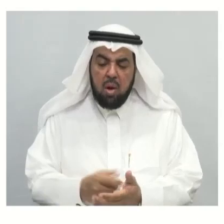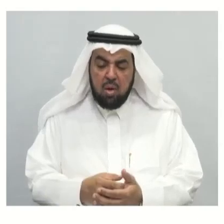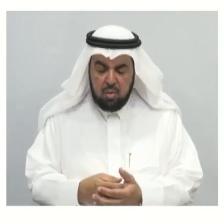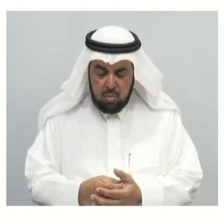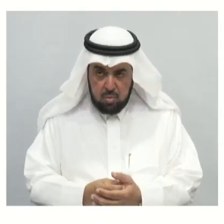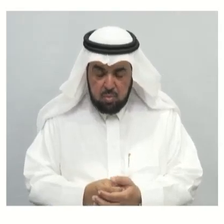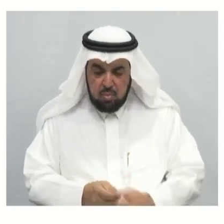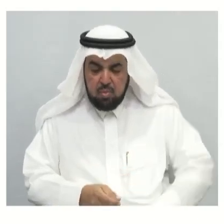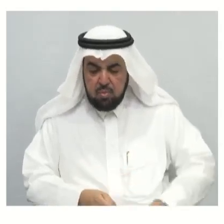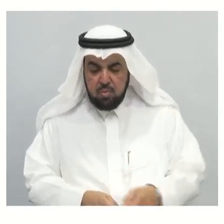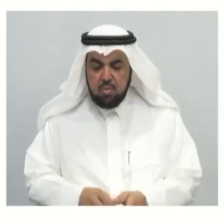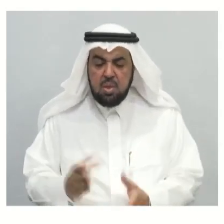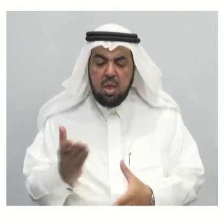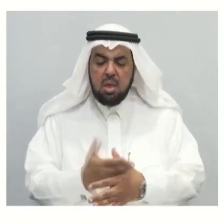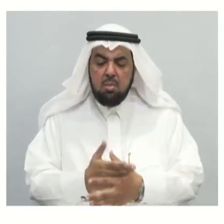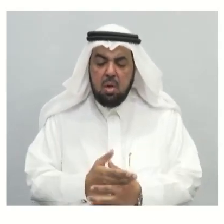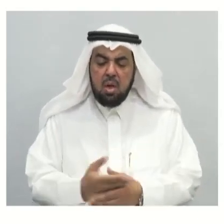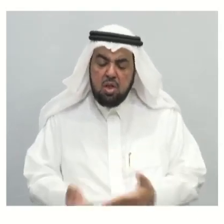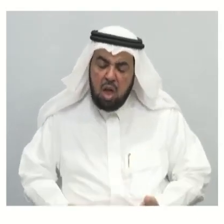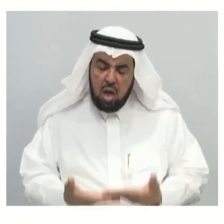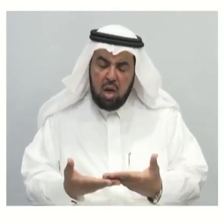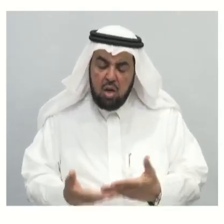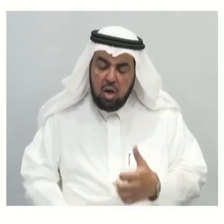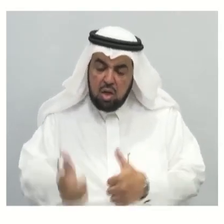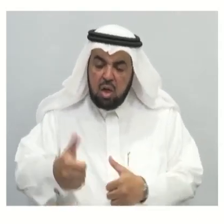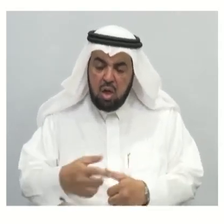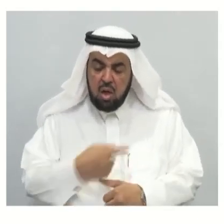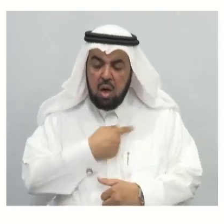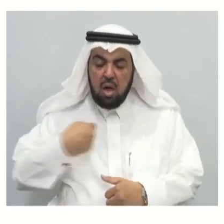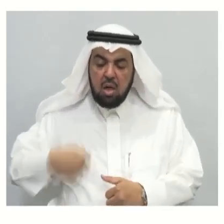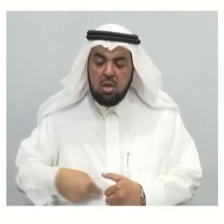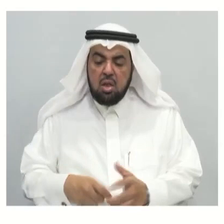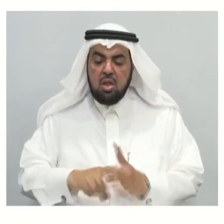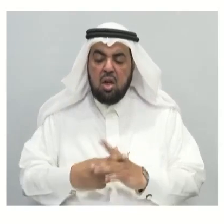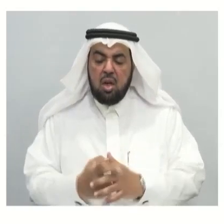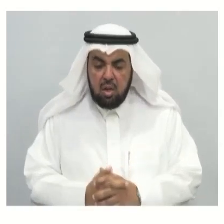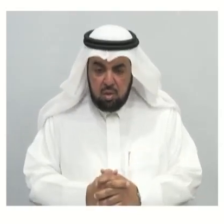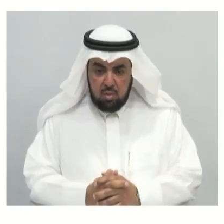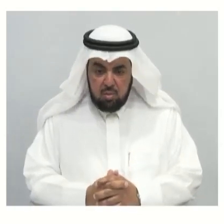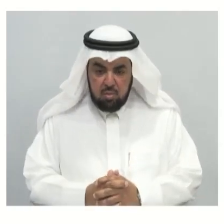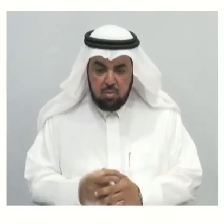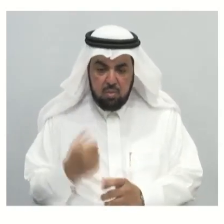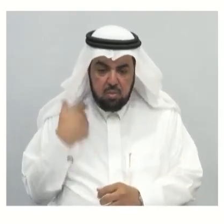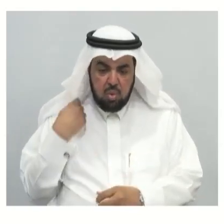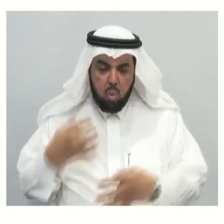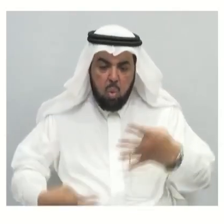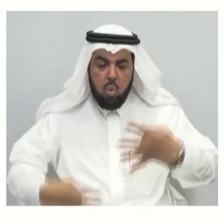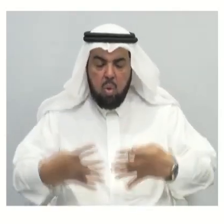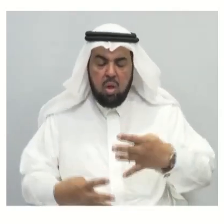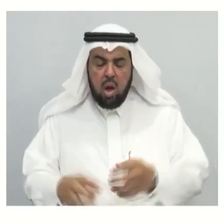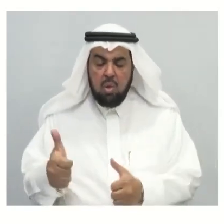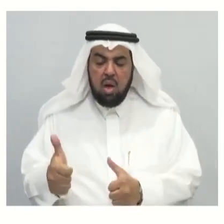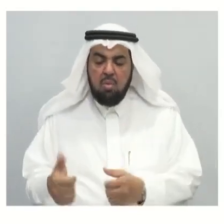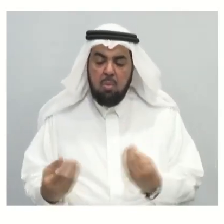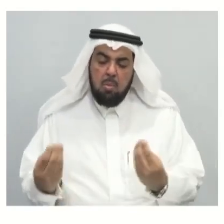اذا هنا بعض الاسباب التي ادت الى نجاح الصين صناعيا صلي العمود